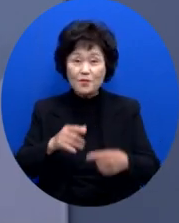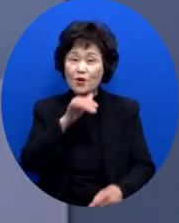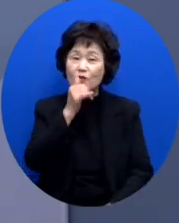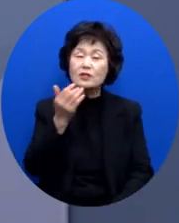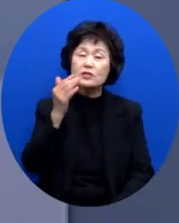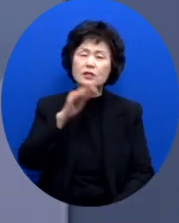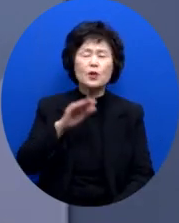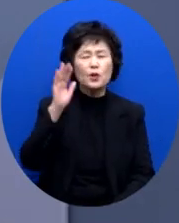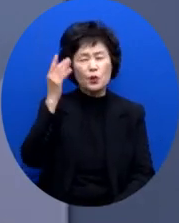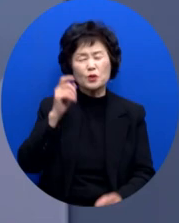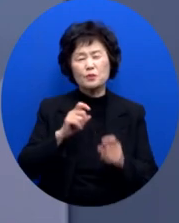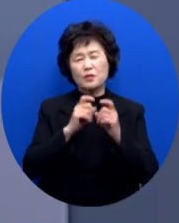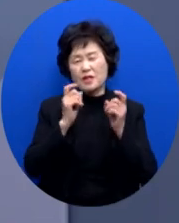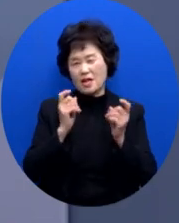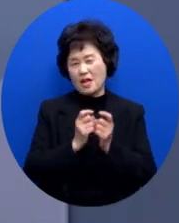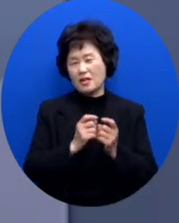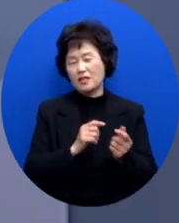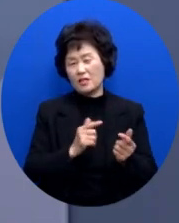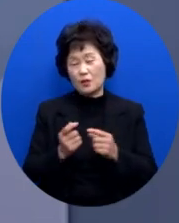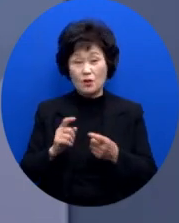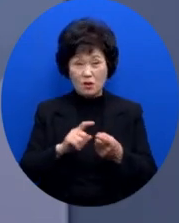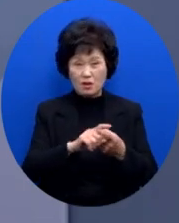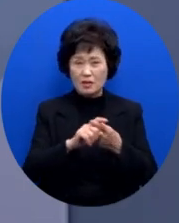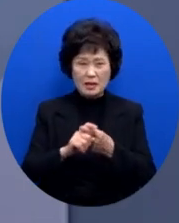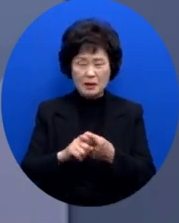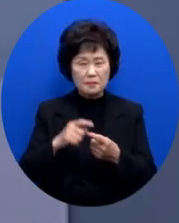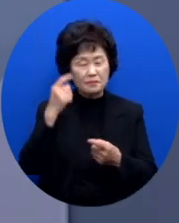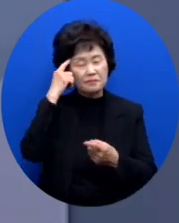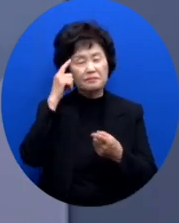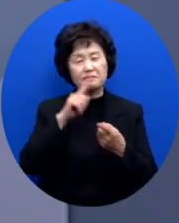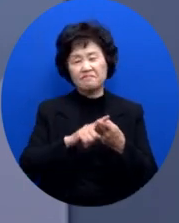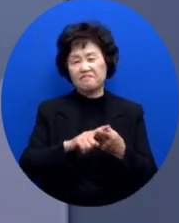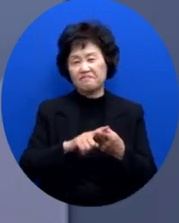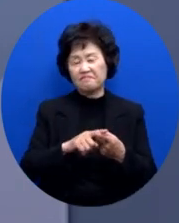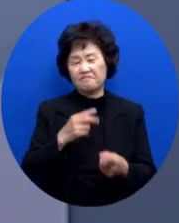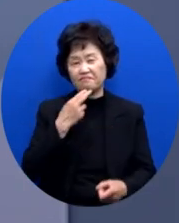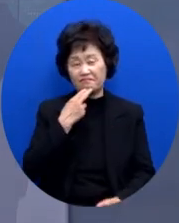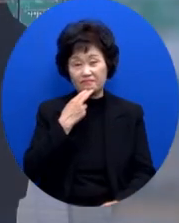요즘은 개인들도 연합하는 거에 관심이 없고 홀로 이렇게 있는 것처럼